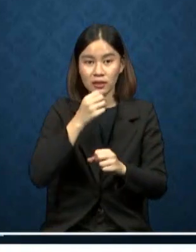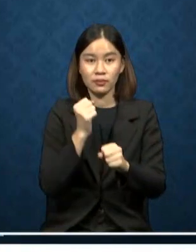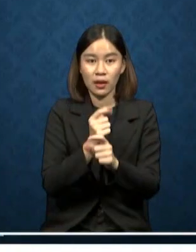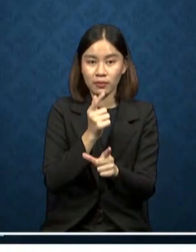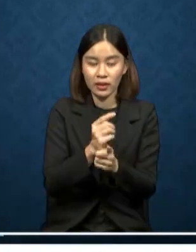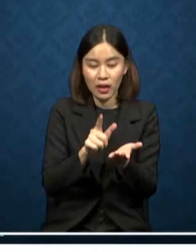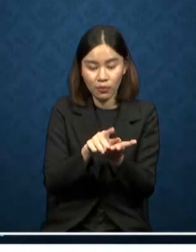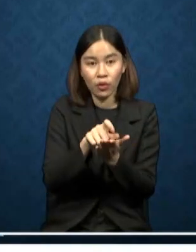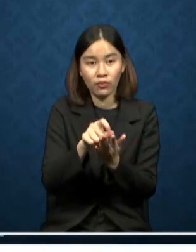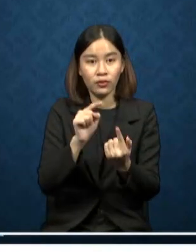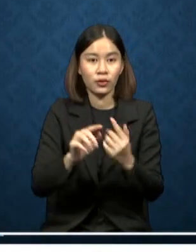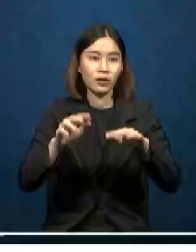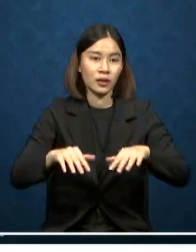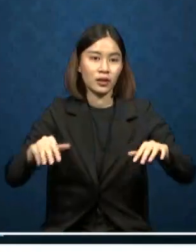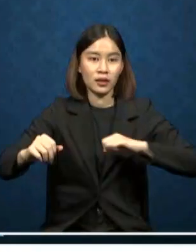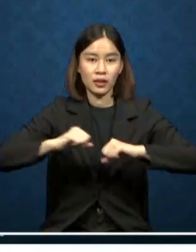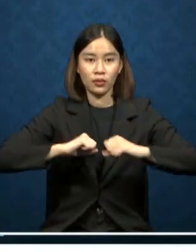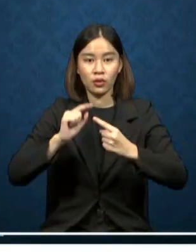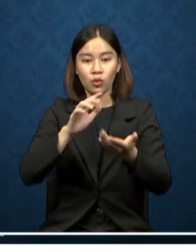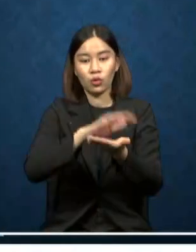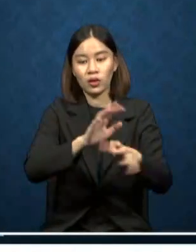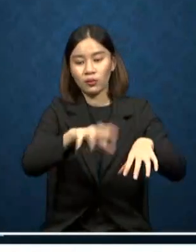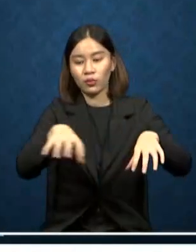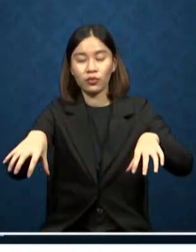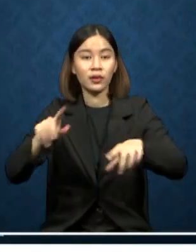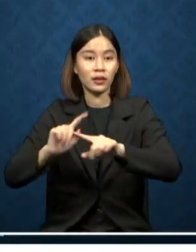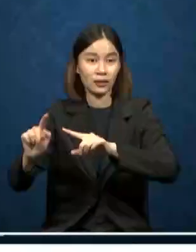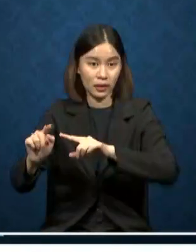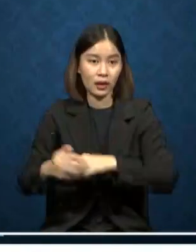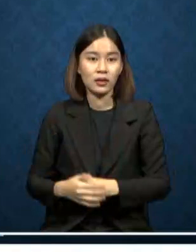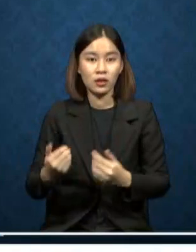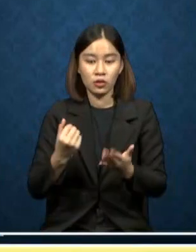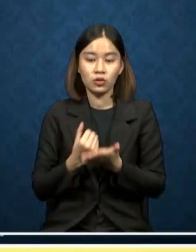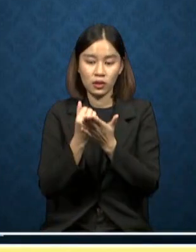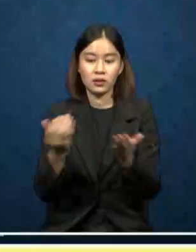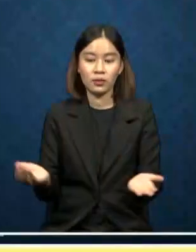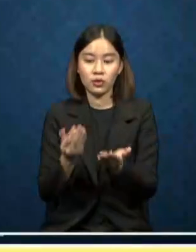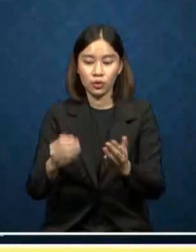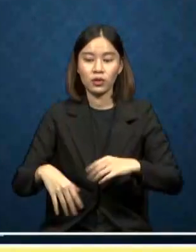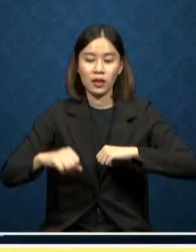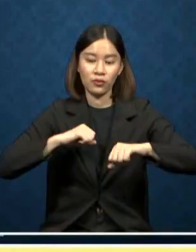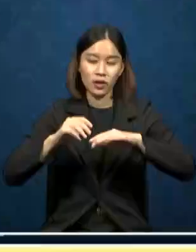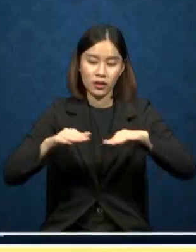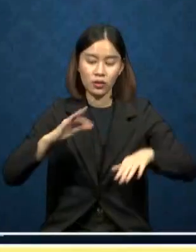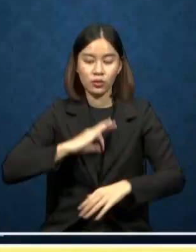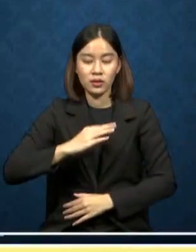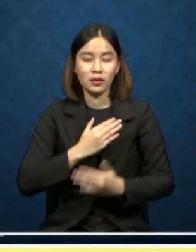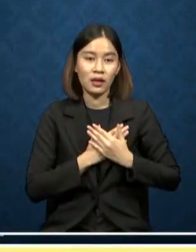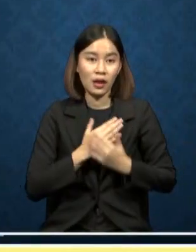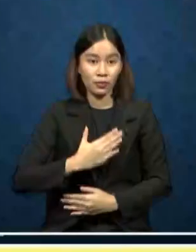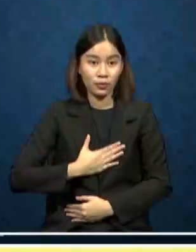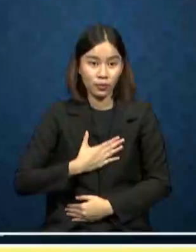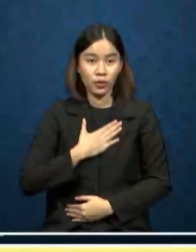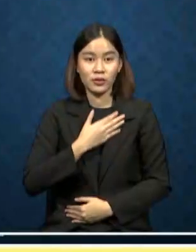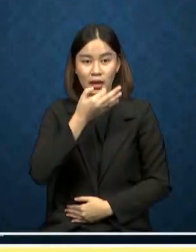ไหมให้แก่เด็กและเยาวชนในสถานศึกษาต่างๆรวมทั้งกระตุ้นให้เยาวชนมีความรักและภูมิใจในอาชีพ